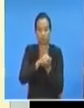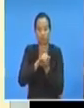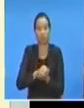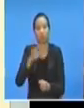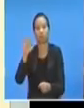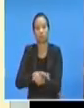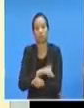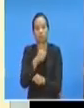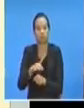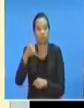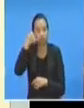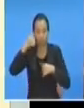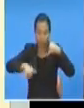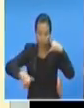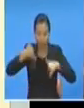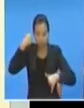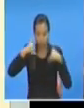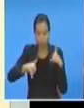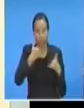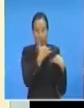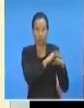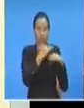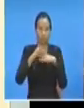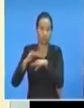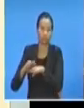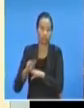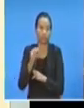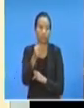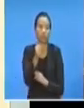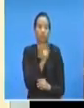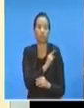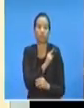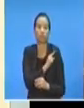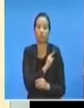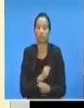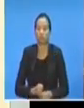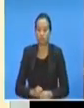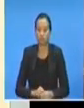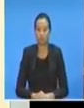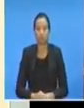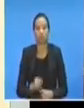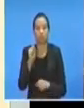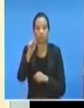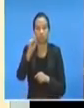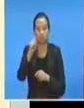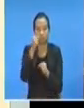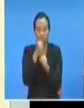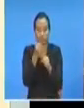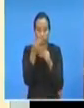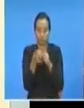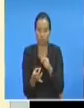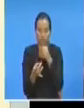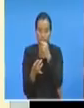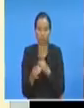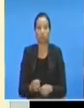ครับขอแผ่นสุดท้ายเลยครับภารกิจของเหตุฉุกเฉินต้องทำอะไรบ้าง